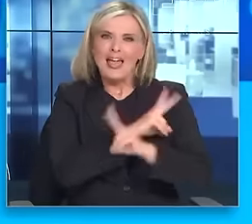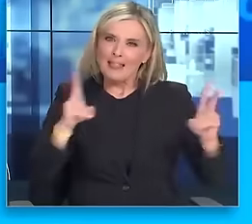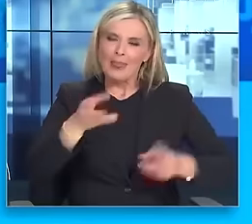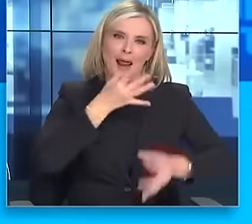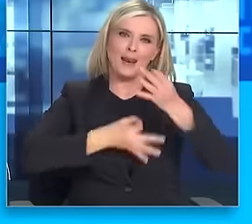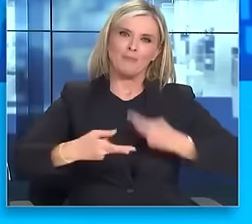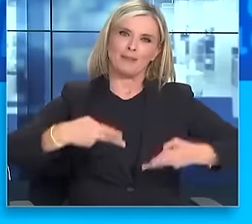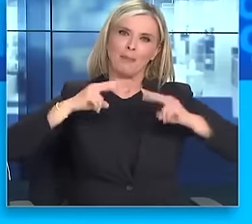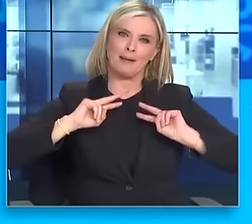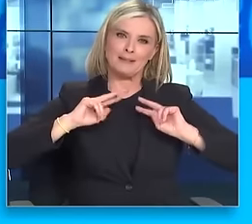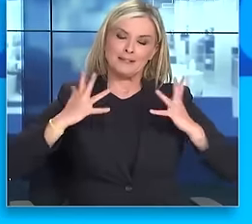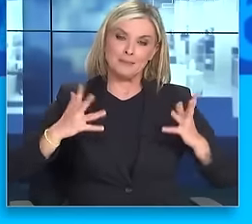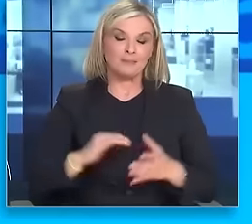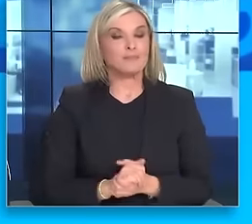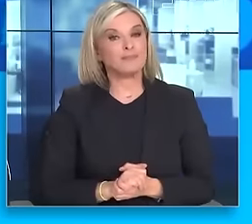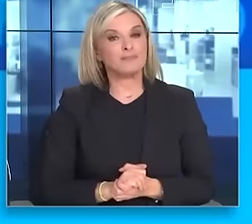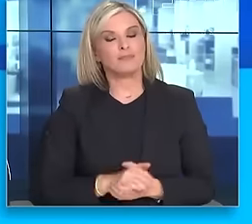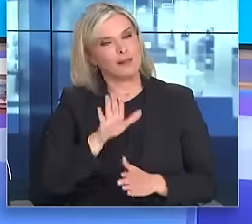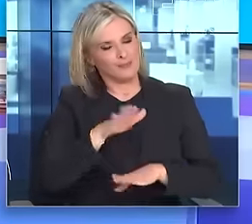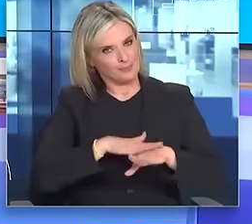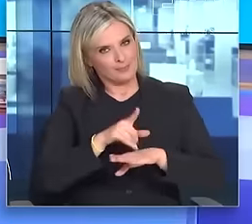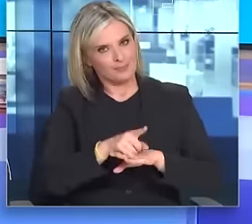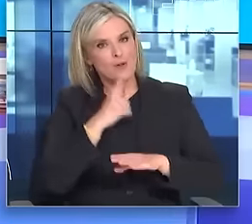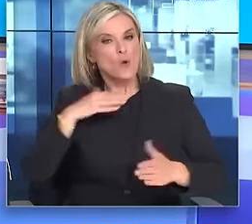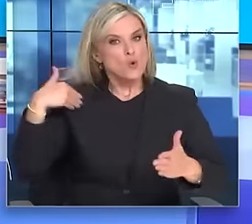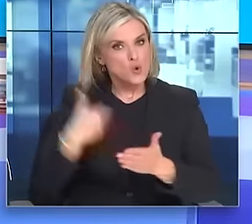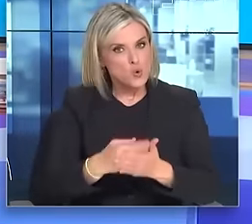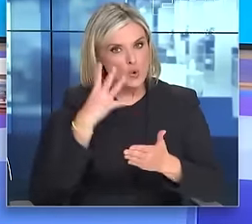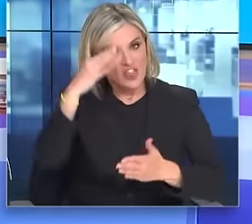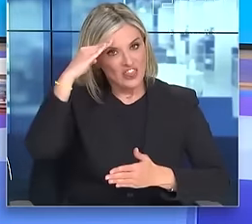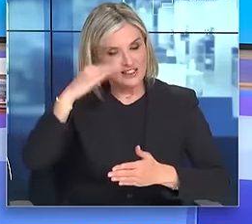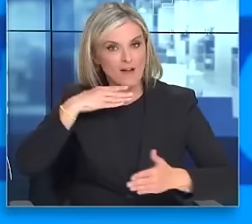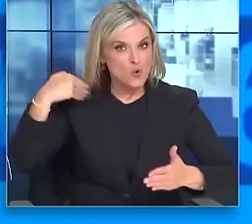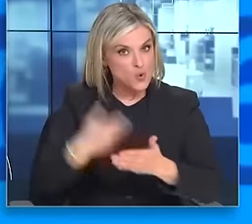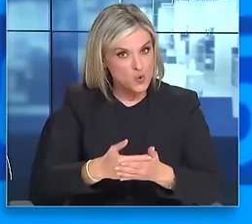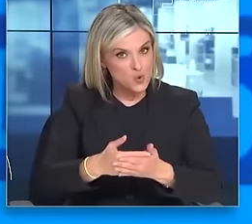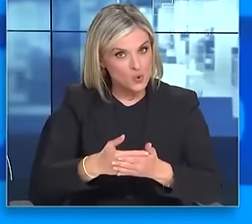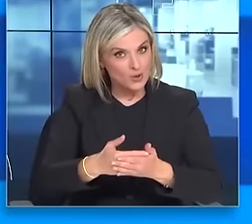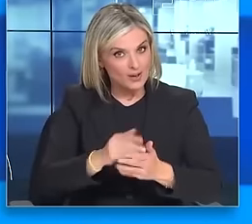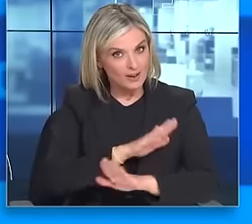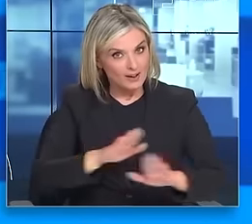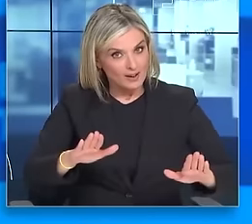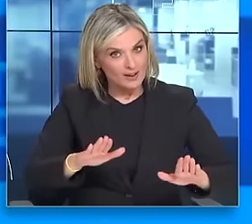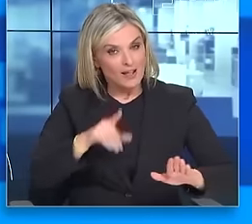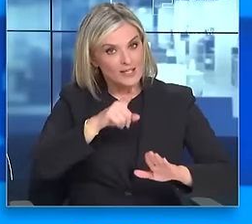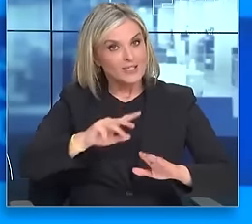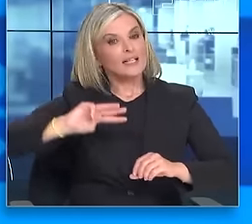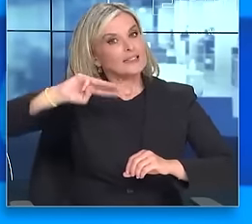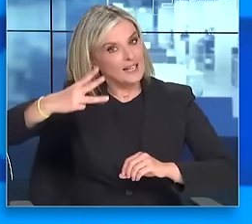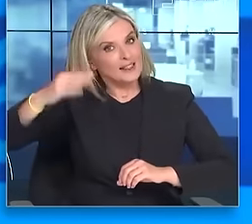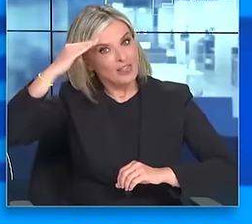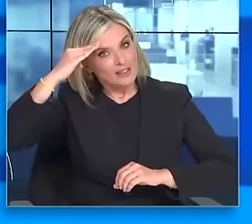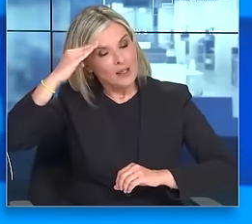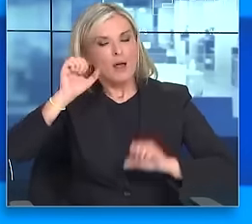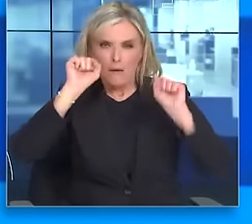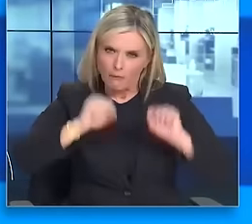ξεκάθαρο. Και αν θα ολοκληρώσω. Να το πάμε αλλιώς. Θα εξαντλήσετε αυτή τη δεύτερη θητεία. Θα εξαντλήσω τη δεύτερη θητεία. Και... θα επιδιώξετε και τρίτη. Θα επιδιώξουμε και